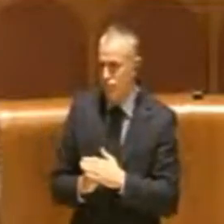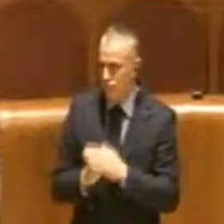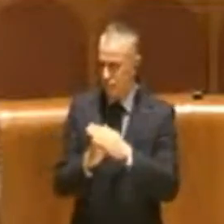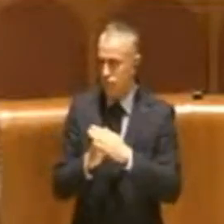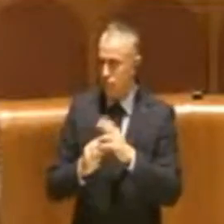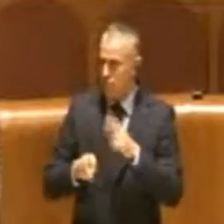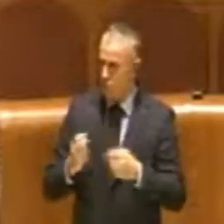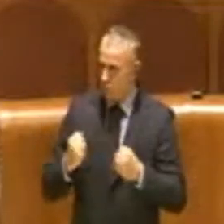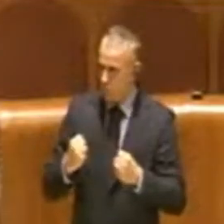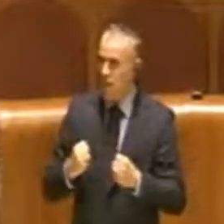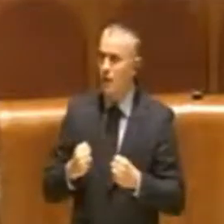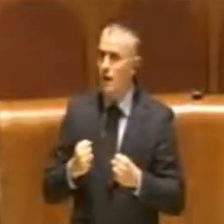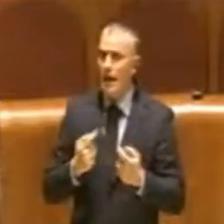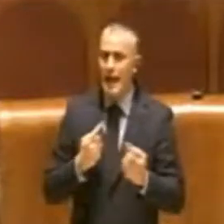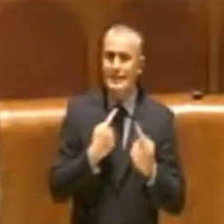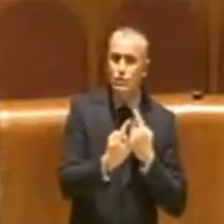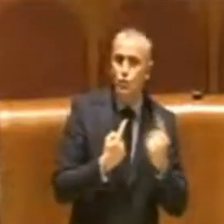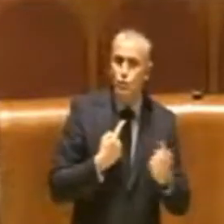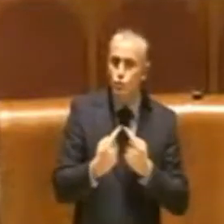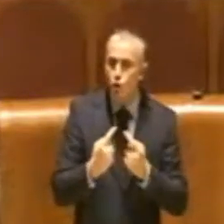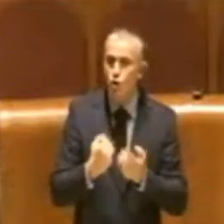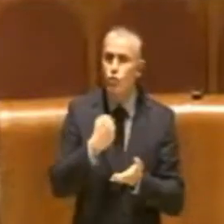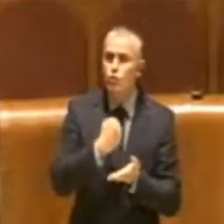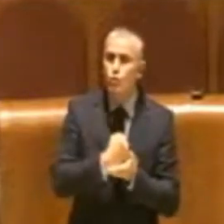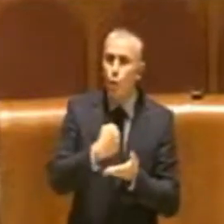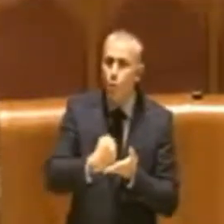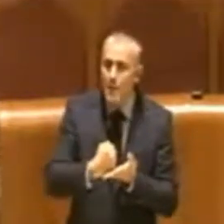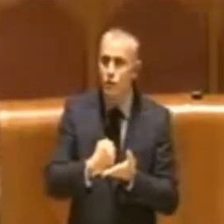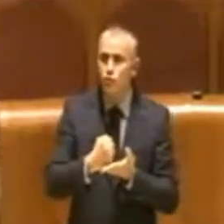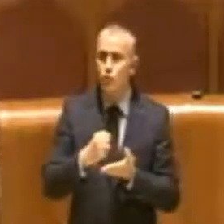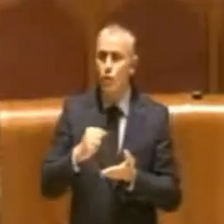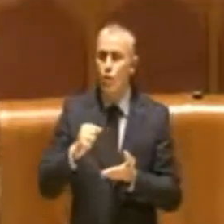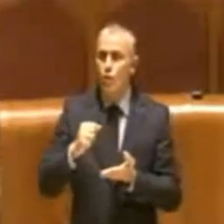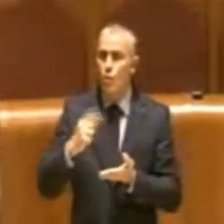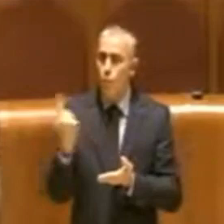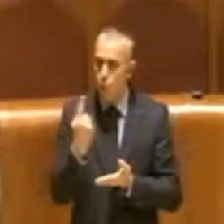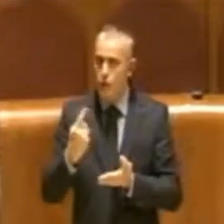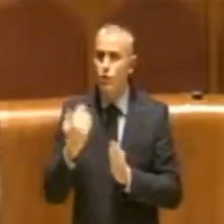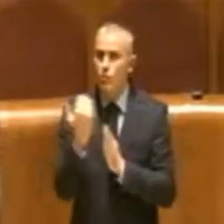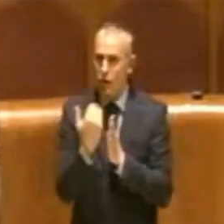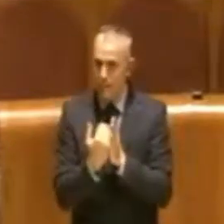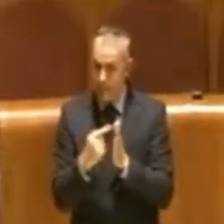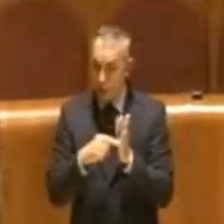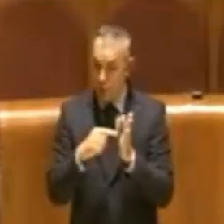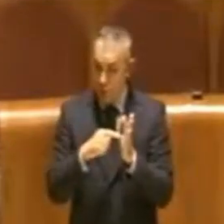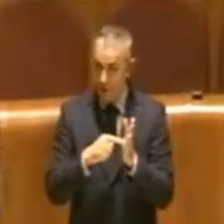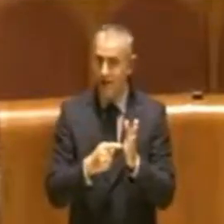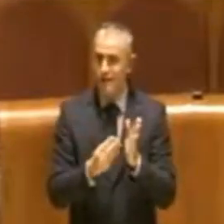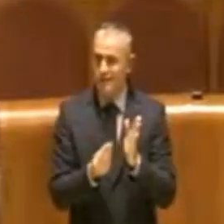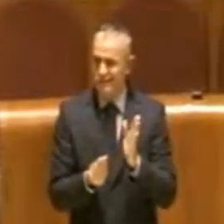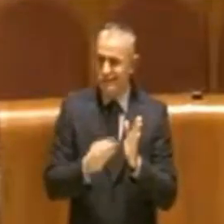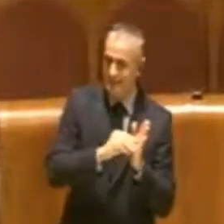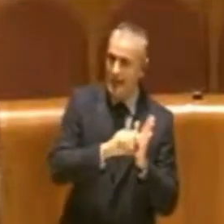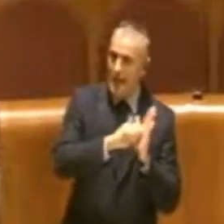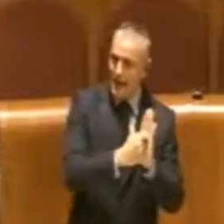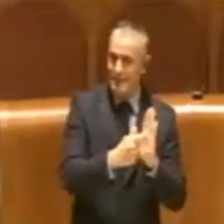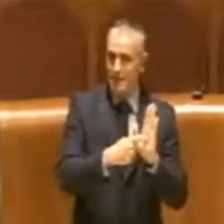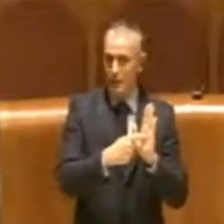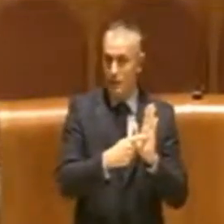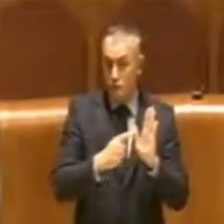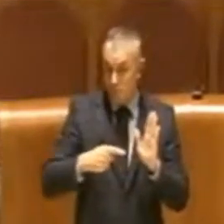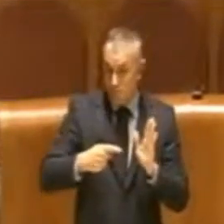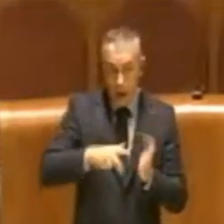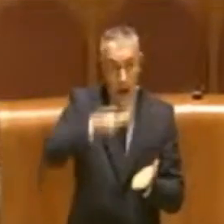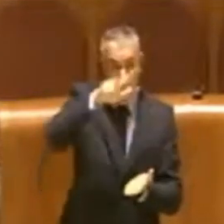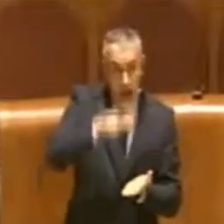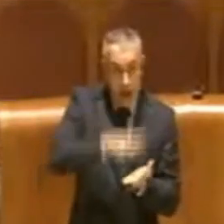la discussione sul documento unico di programmazione, che poi, come sappiamo, avrà come effetto finale, poi dopo la sua